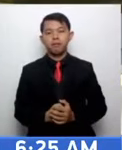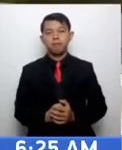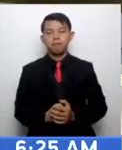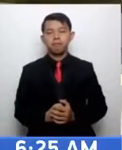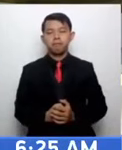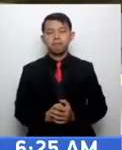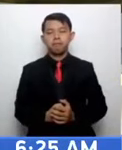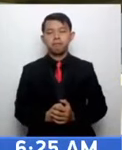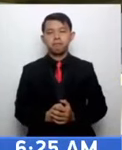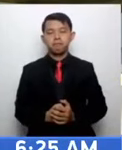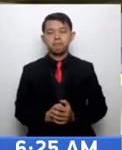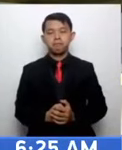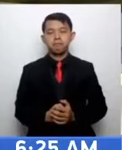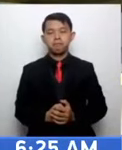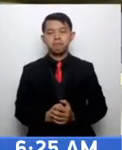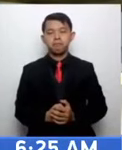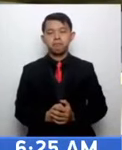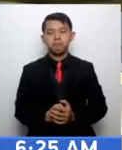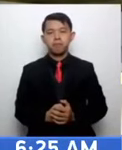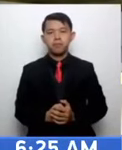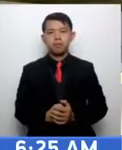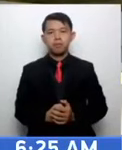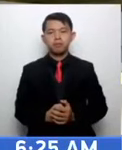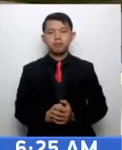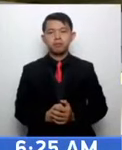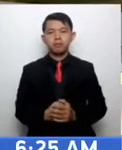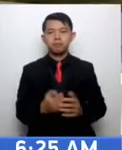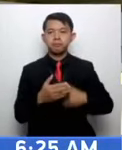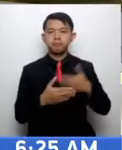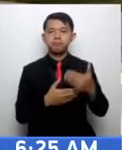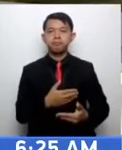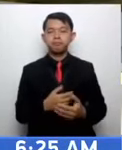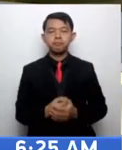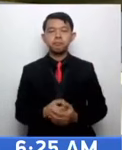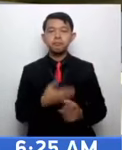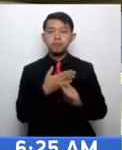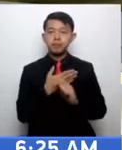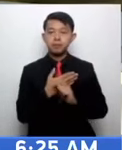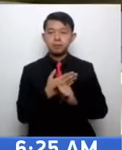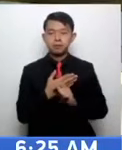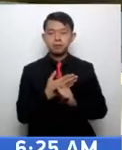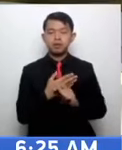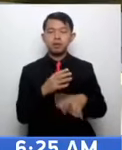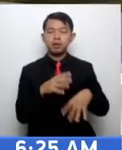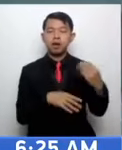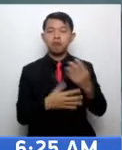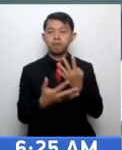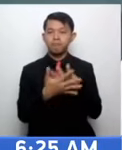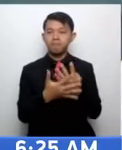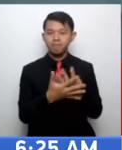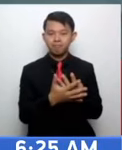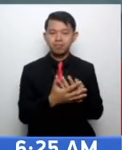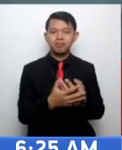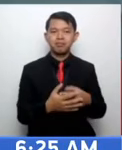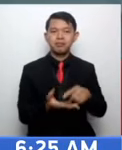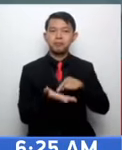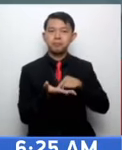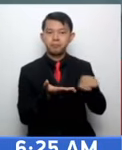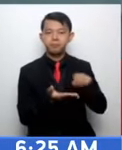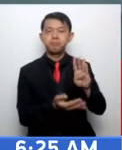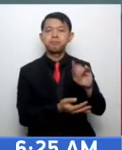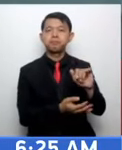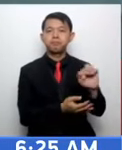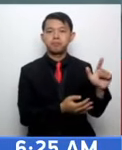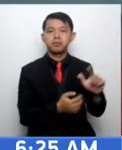Pansamantalang nakalabas ang Quezon City Jail ang dating broadcaster na si Jason Sa matapos magpiansa. Pinalabas siya bago mag alas 9